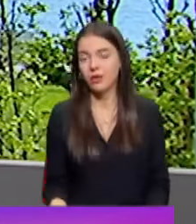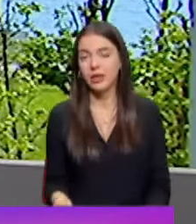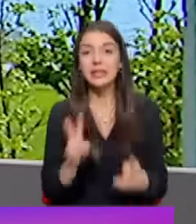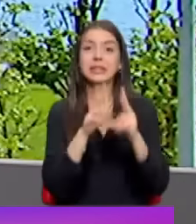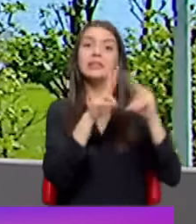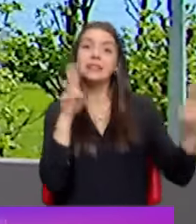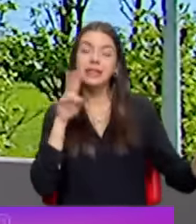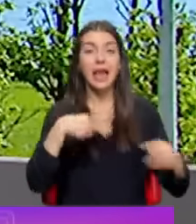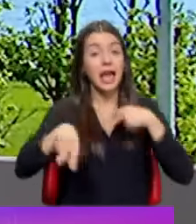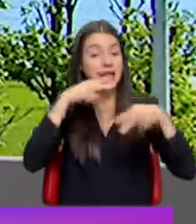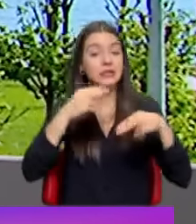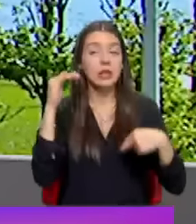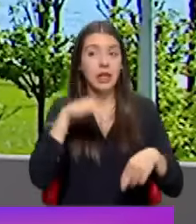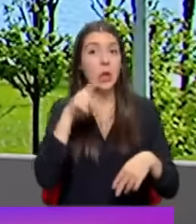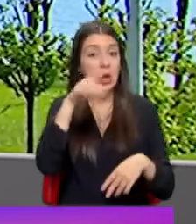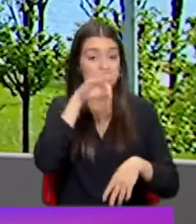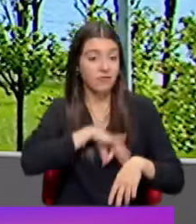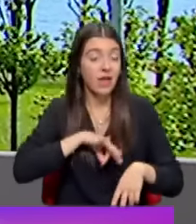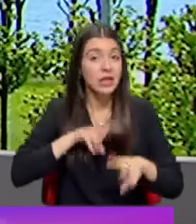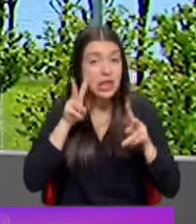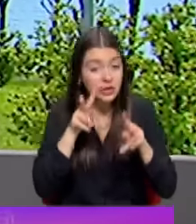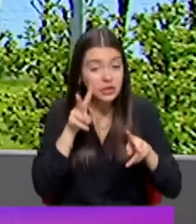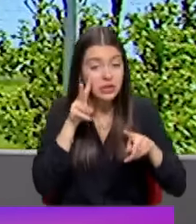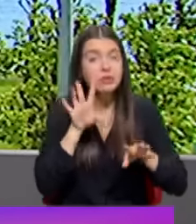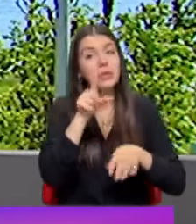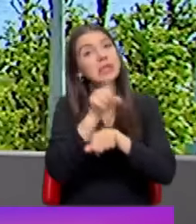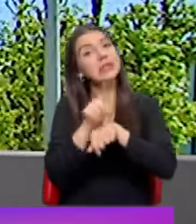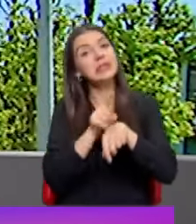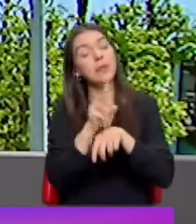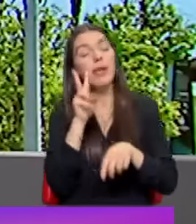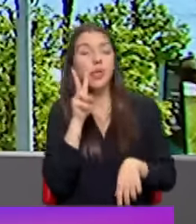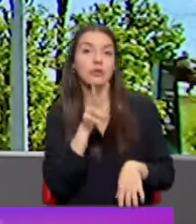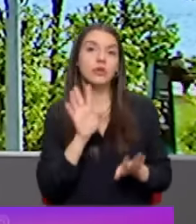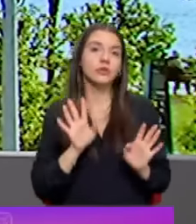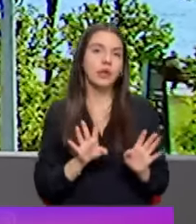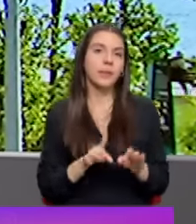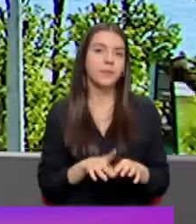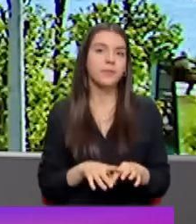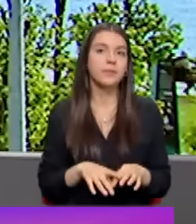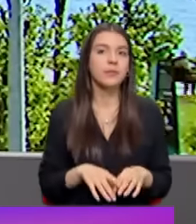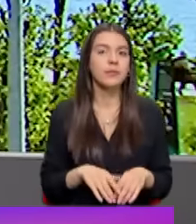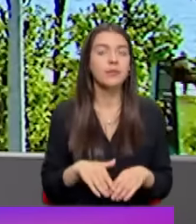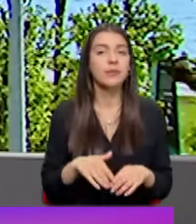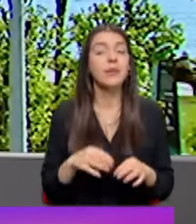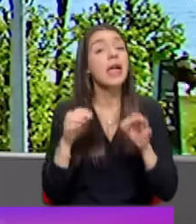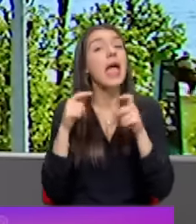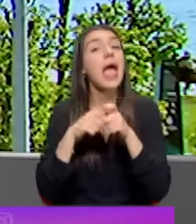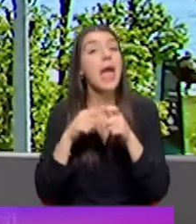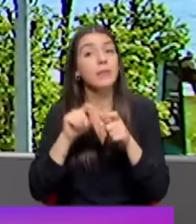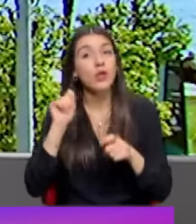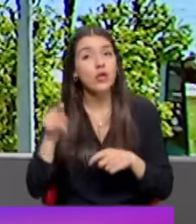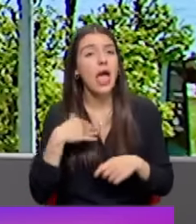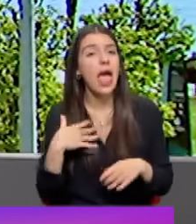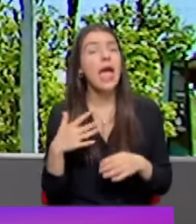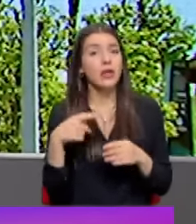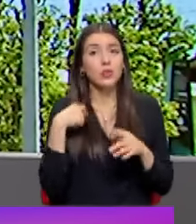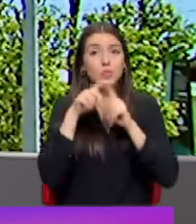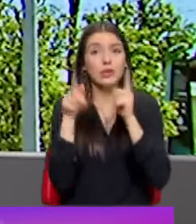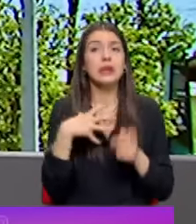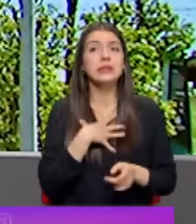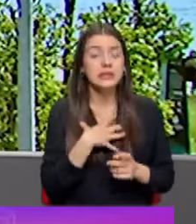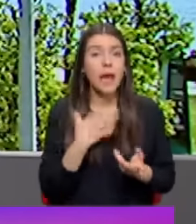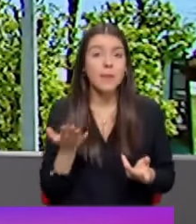restoranlara geldi. Bakalım oradan fayda görüp görmeyeceğimizi zaman gösterecek. Eminönü'nde esnafım ve en ucuz fiyatı ben veriyorum ama yine de iş yok